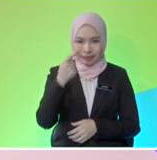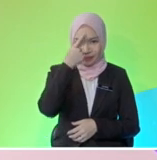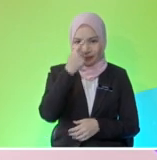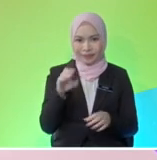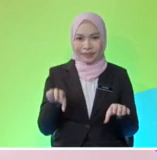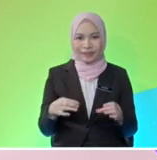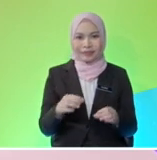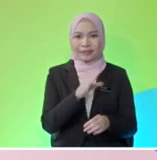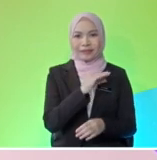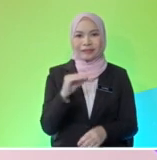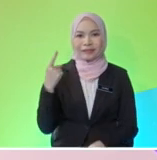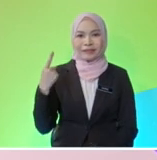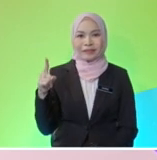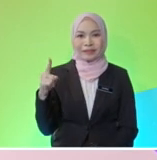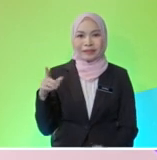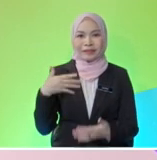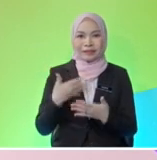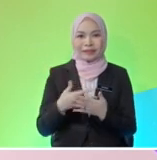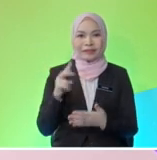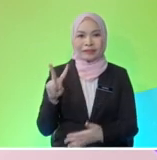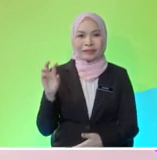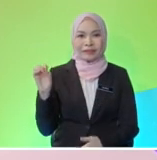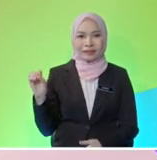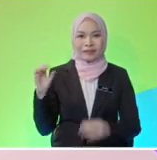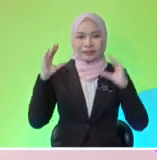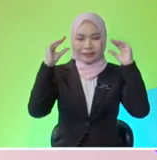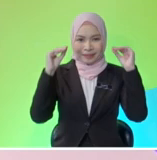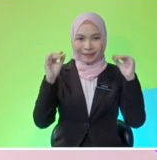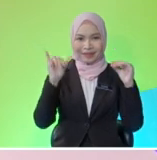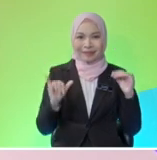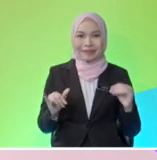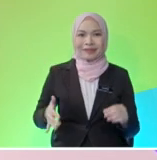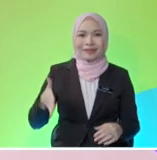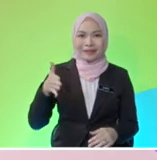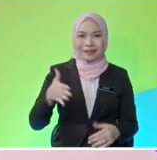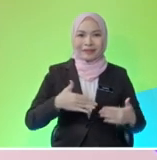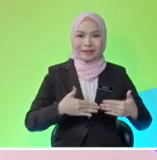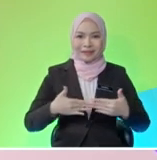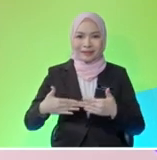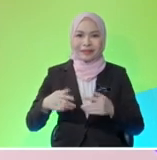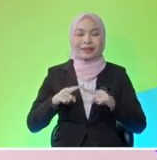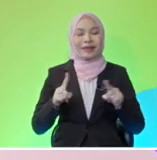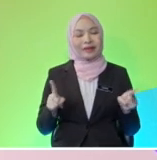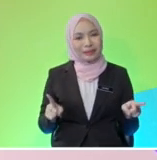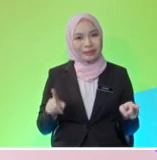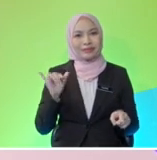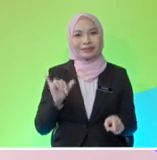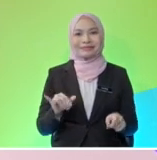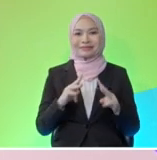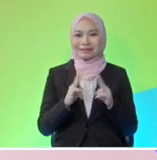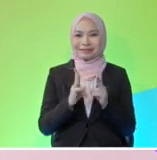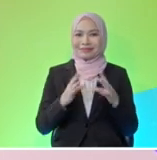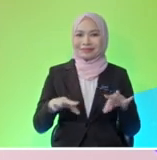hingga 20 pula, cikgu yang akan sambung. Tapi yang paling penting, kita nak minta bantuan daripada murid-murid di rumah